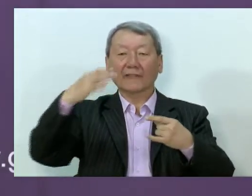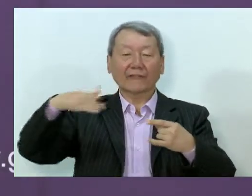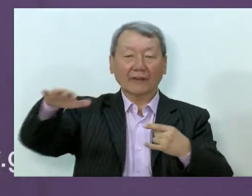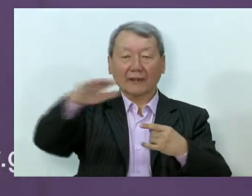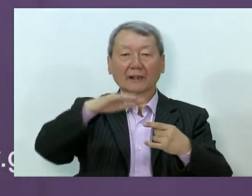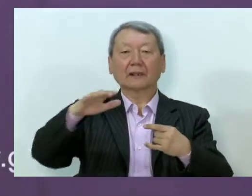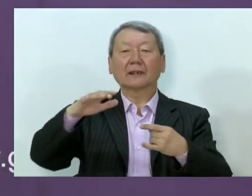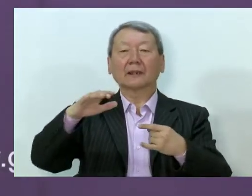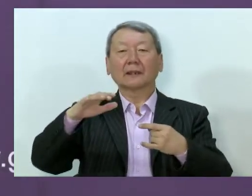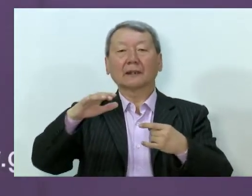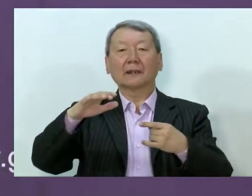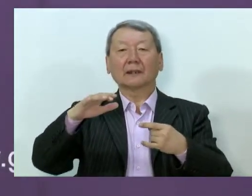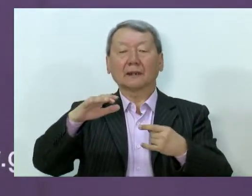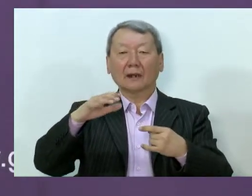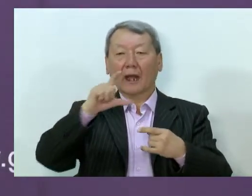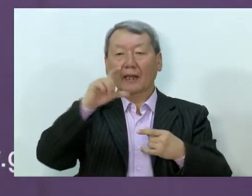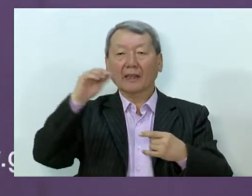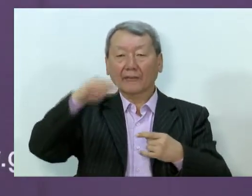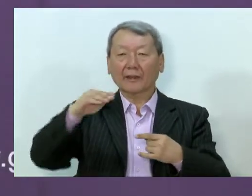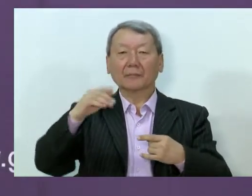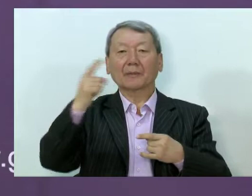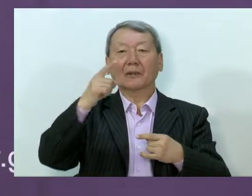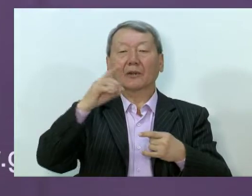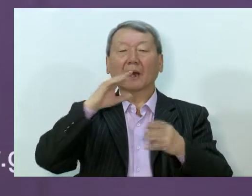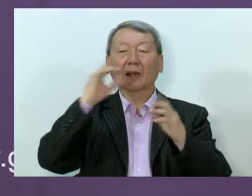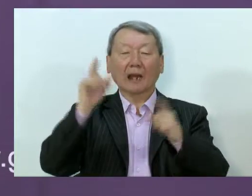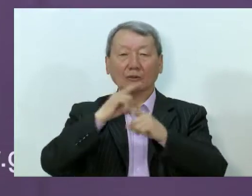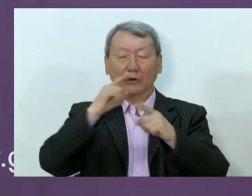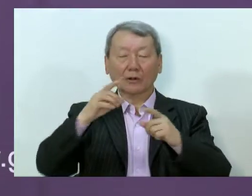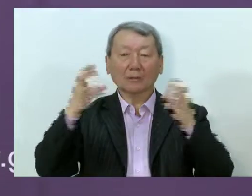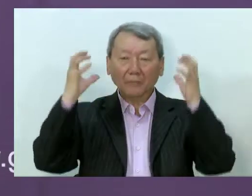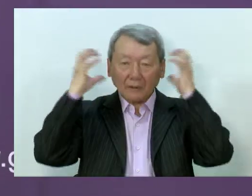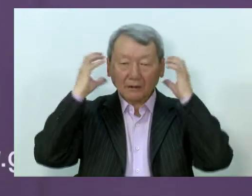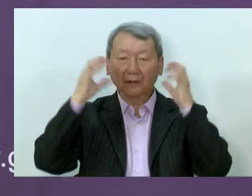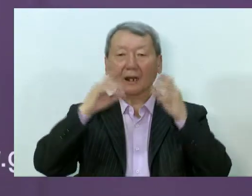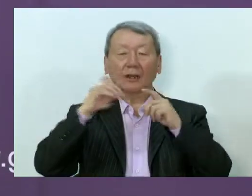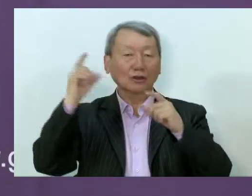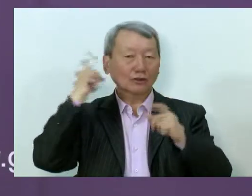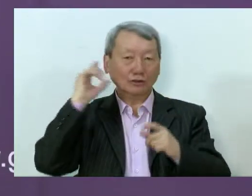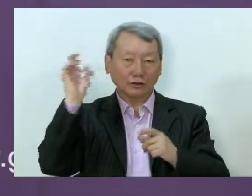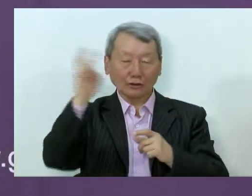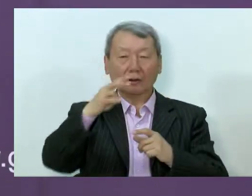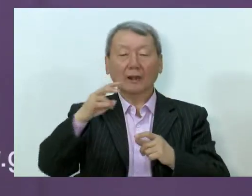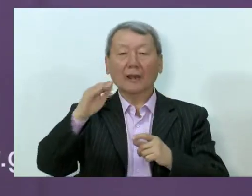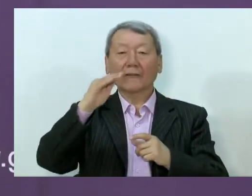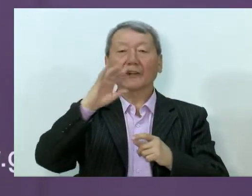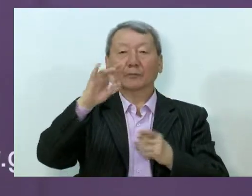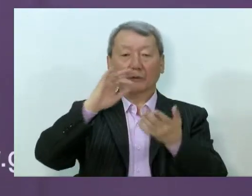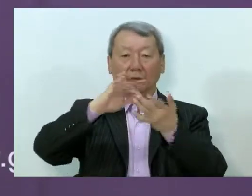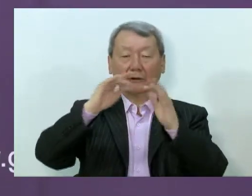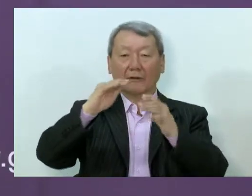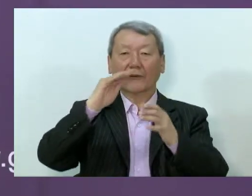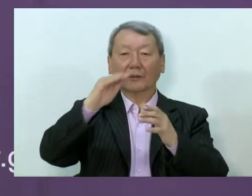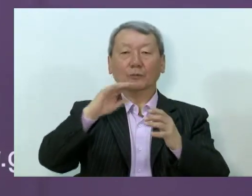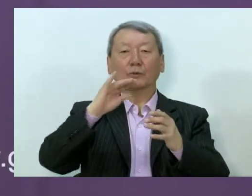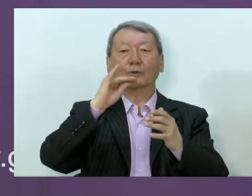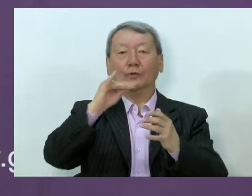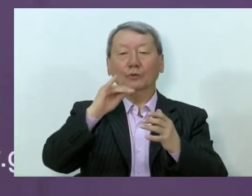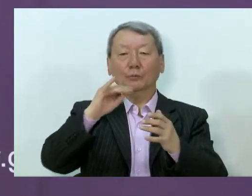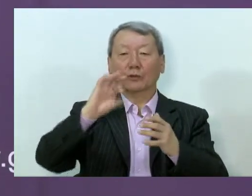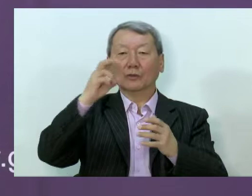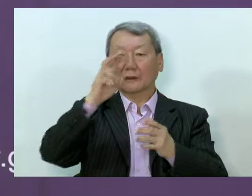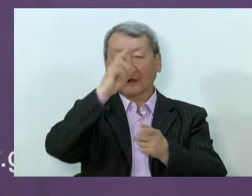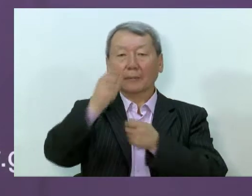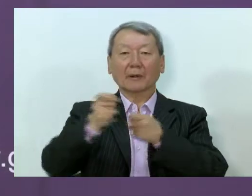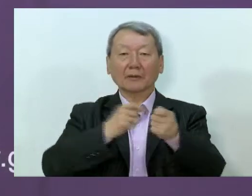остовы ffm беречь радиатор это за радиуса михайлов и маралов им радио лорна facebook то накрыл звякнуть социальное